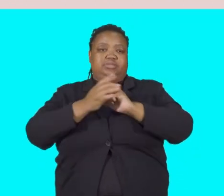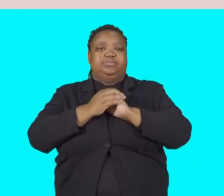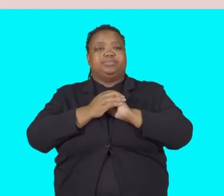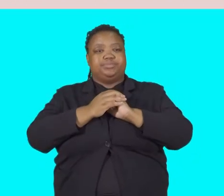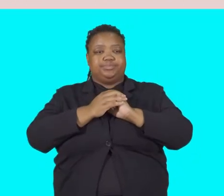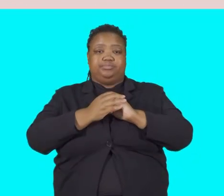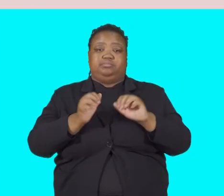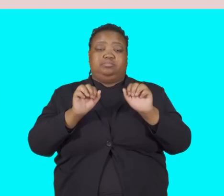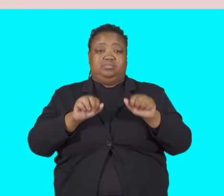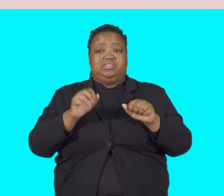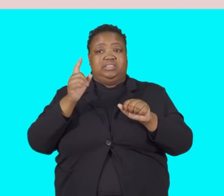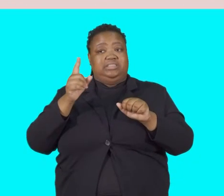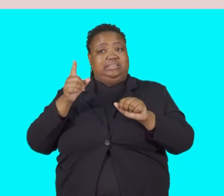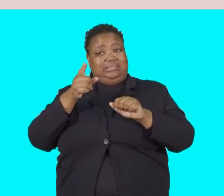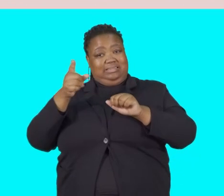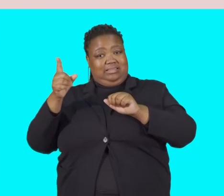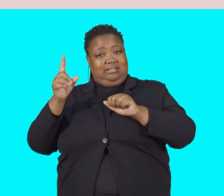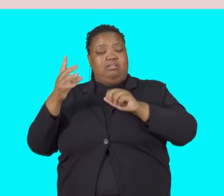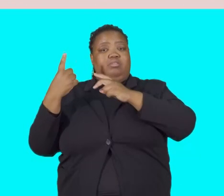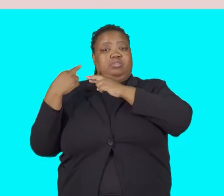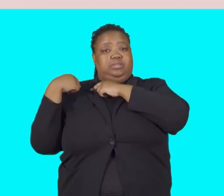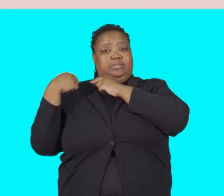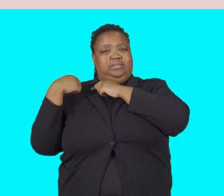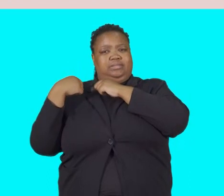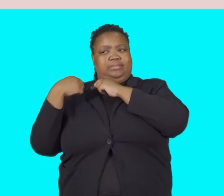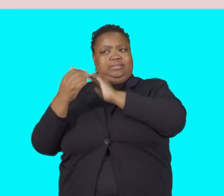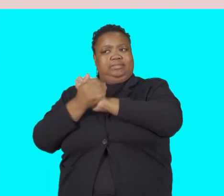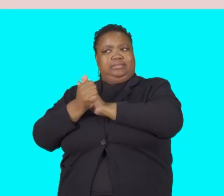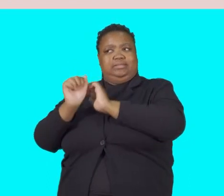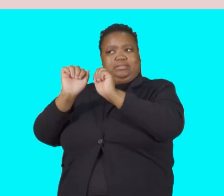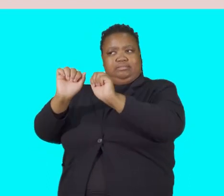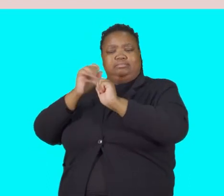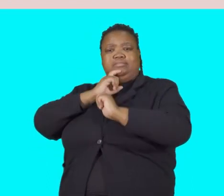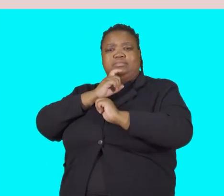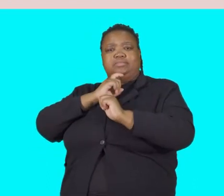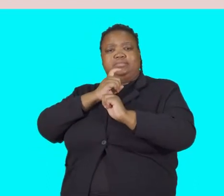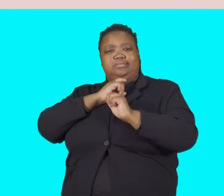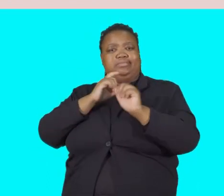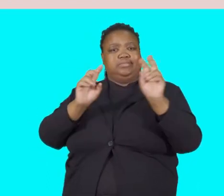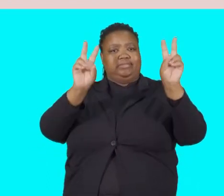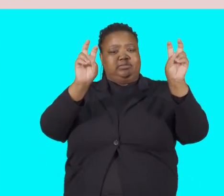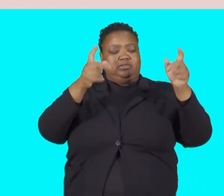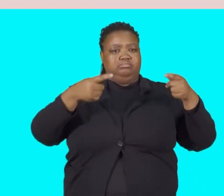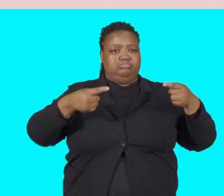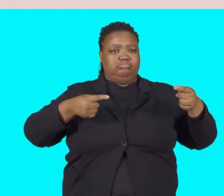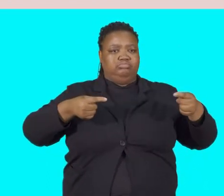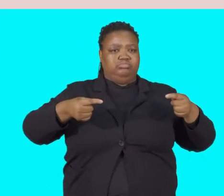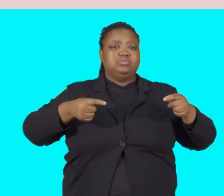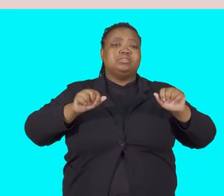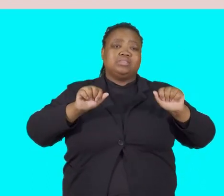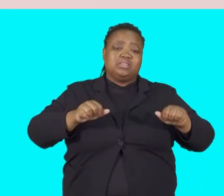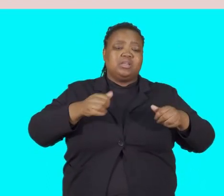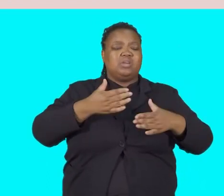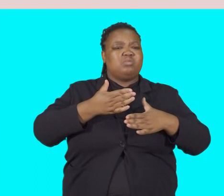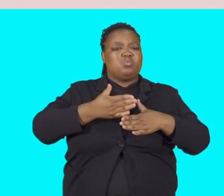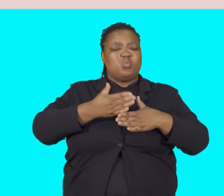Luxanduva letishala nganye ukusebenzisa ubungcali bakhe kwezemfundo ukulawula umxholo nendlela yokusebenza